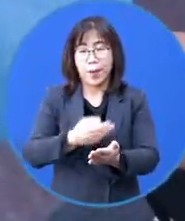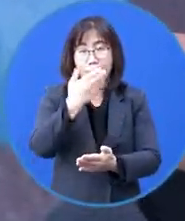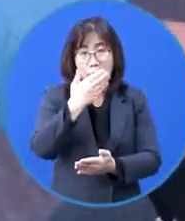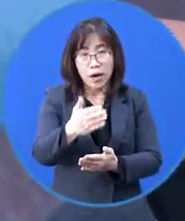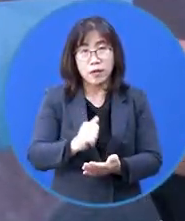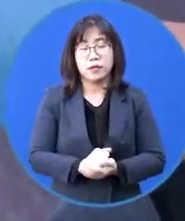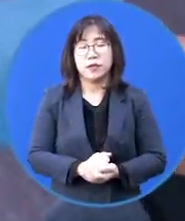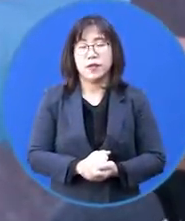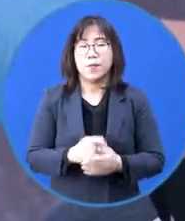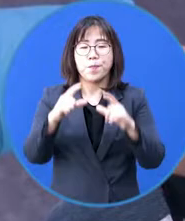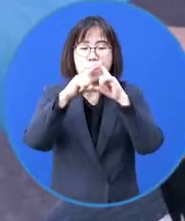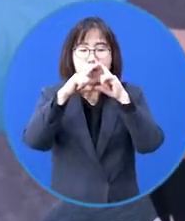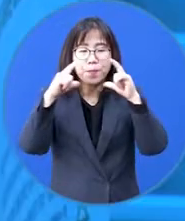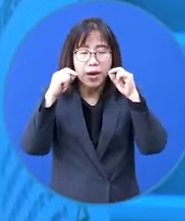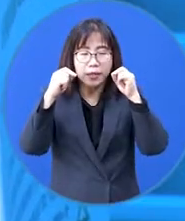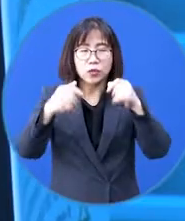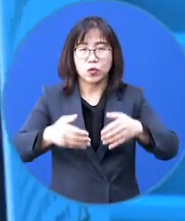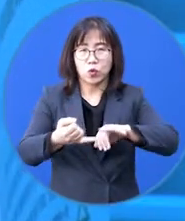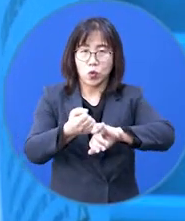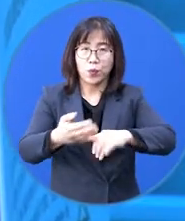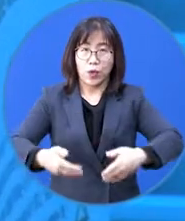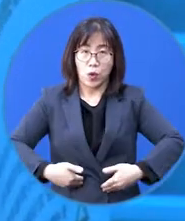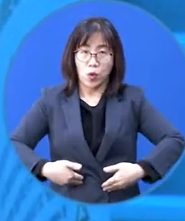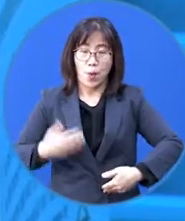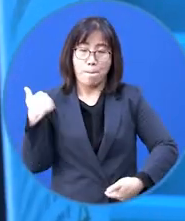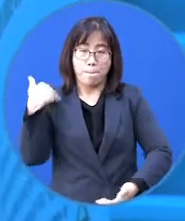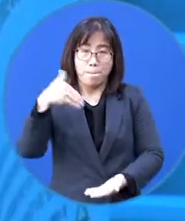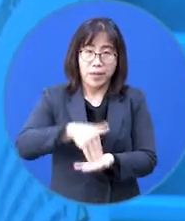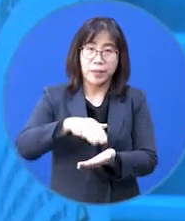하며, 모든 도서는 소독 후 대여를